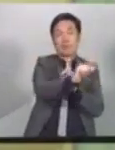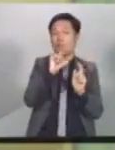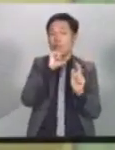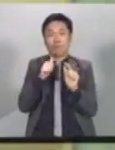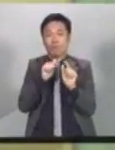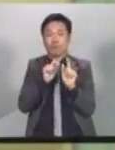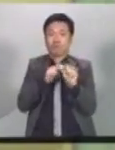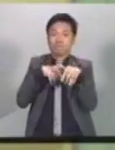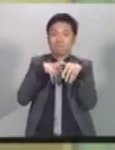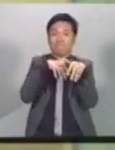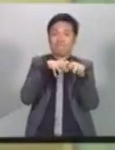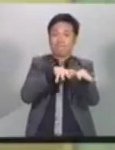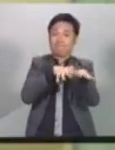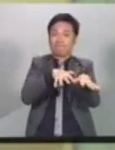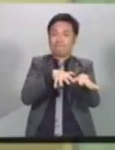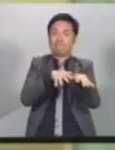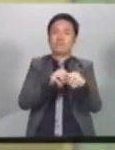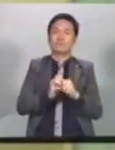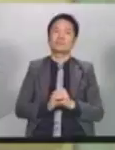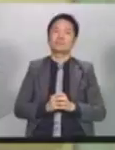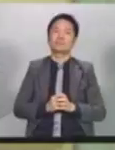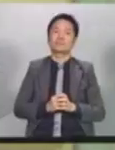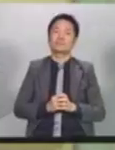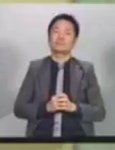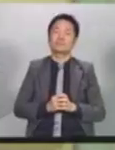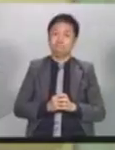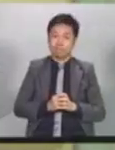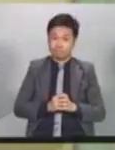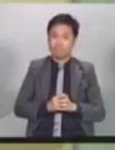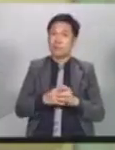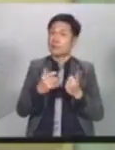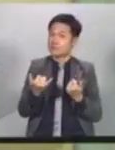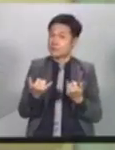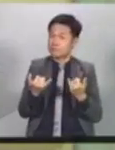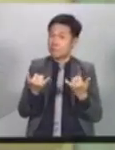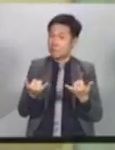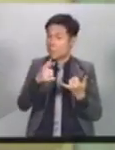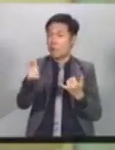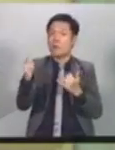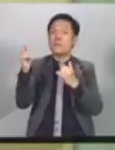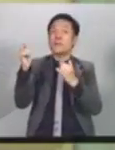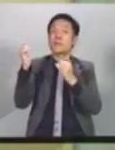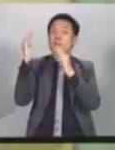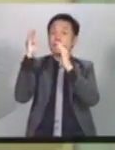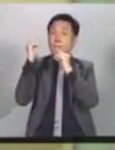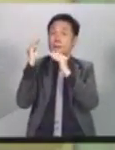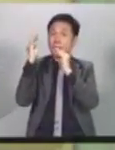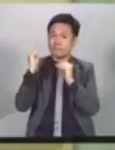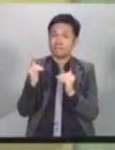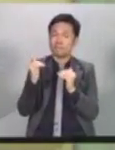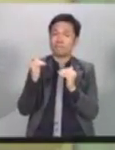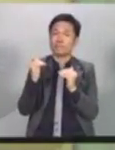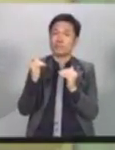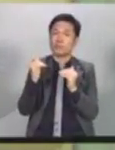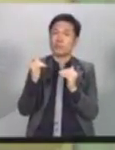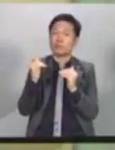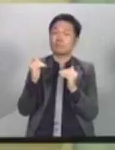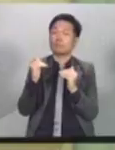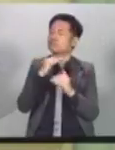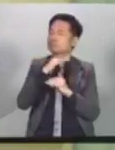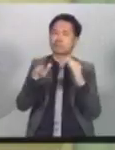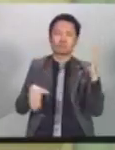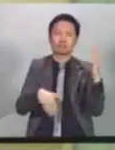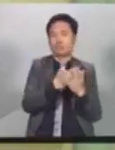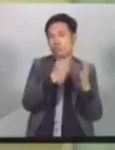sewaktu pengeluaran wang dan sebagainya. Jadi saya berharap, kita semua berharap agar pihak sesiapa saja yang